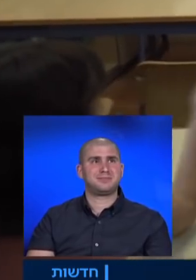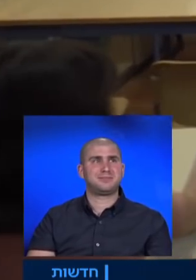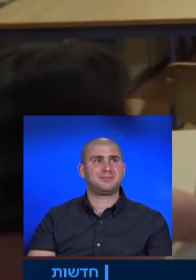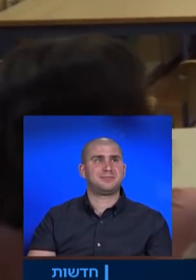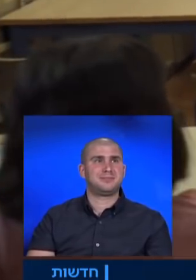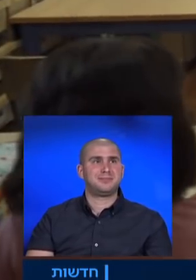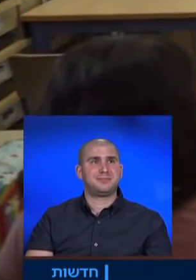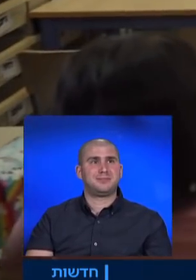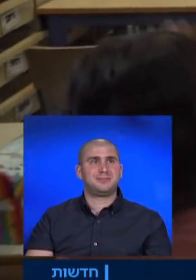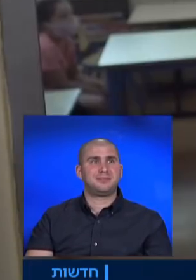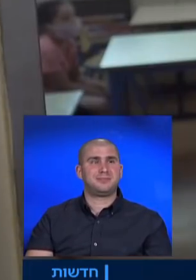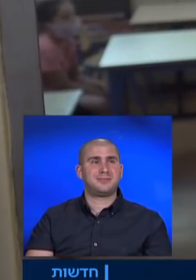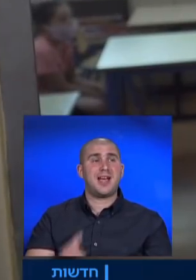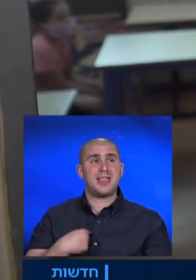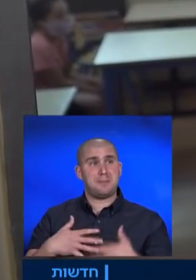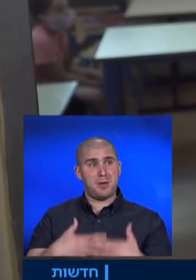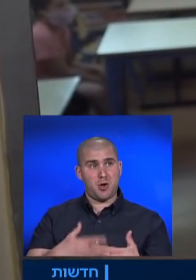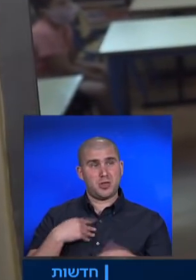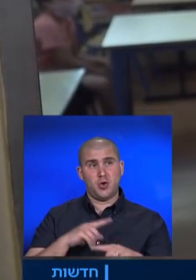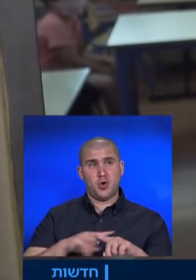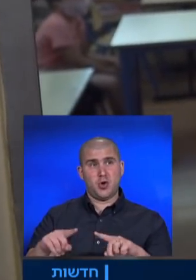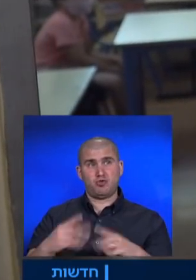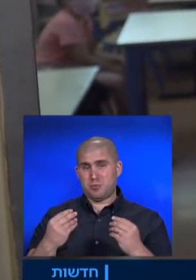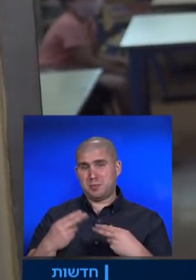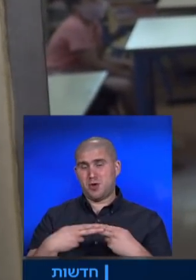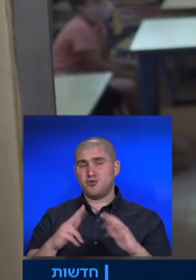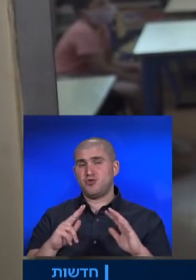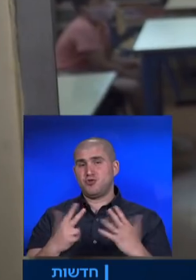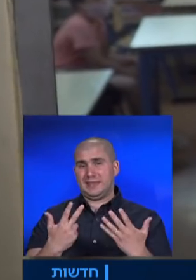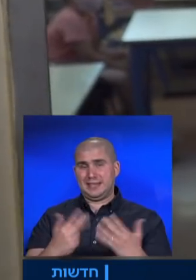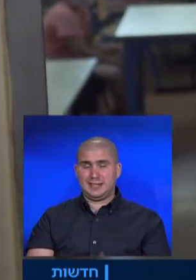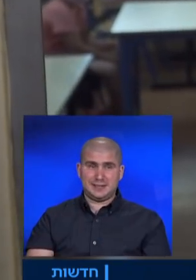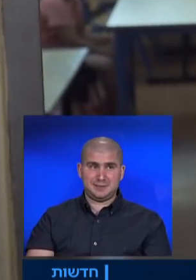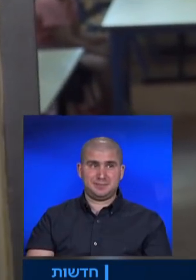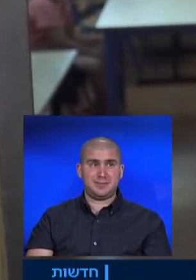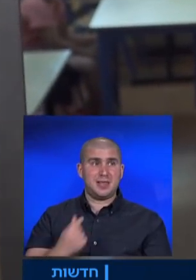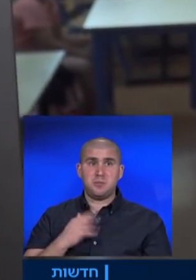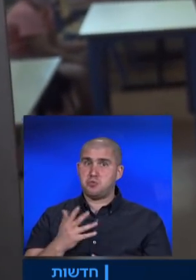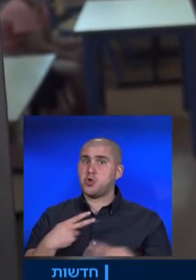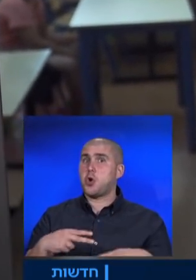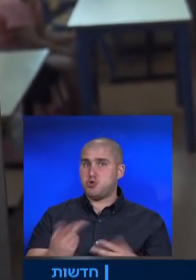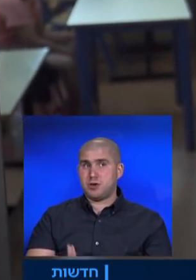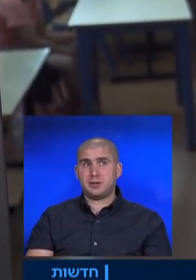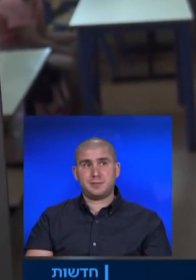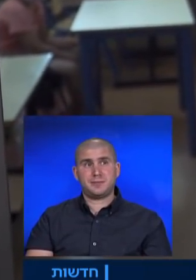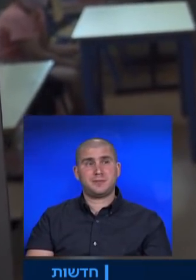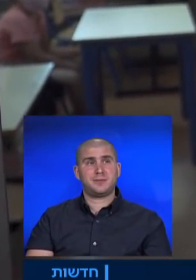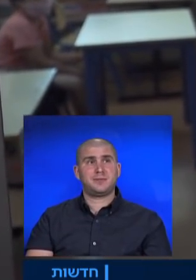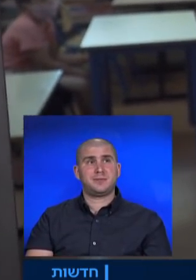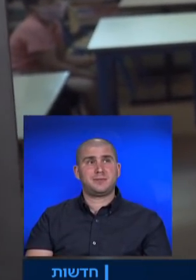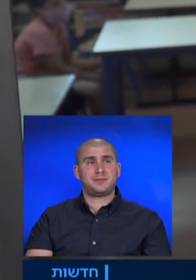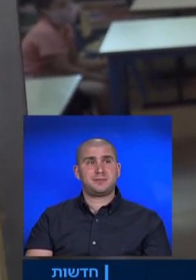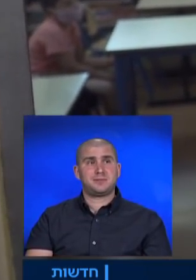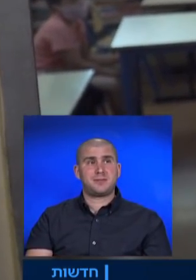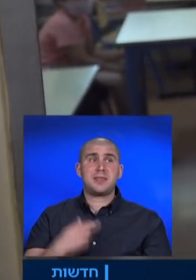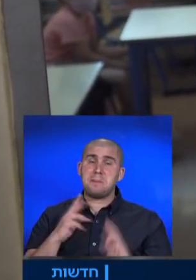3, 4. אני בהיריון, אני בחודש עוד מעט 8. אני מאוד מאוד חוששת. אני מקווה שזה לא